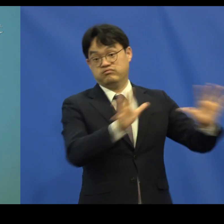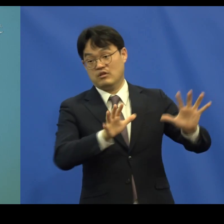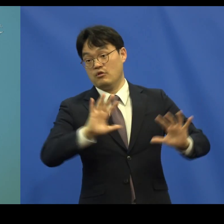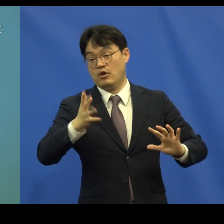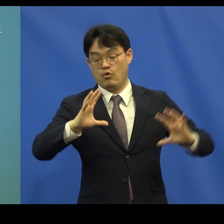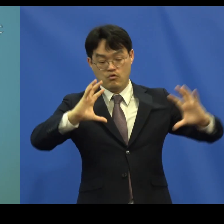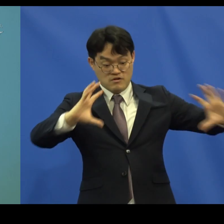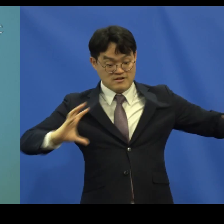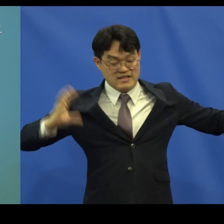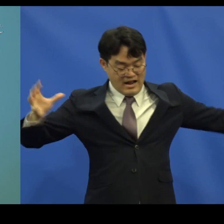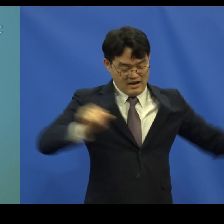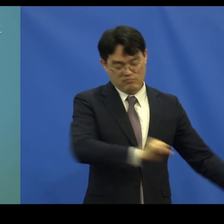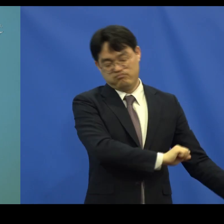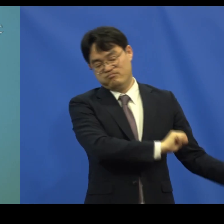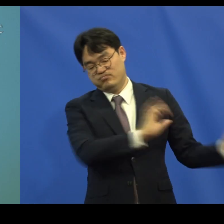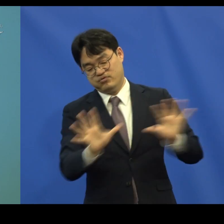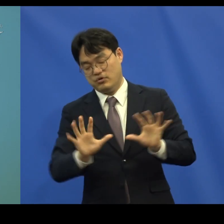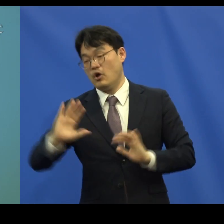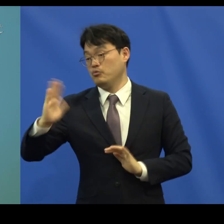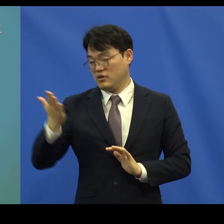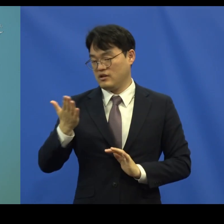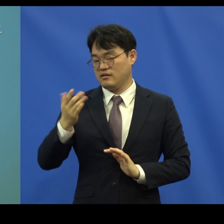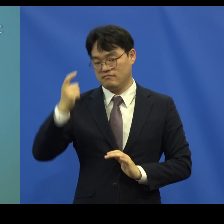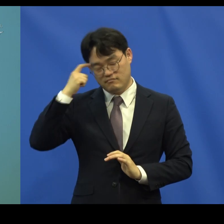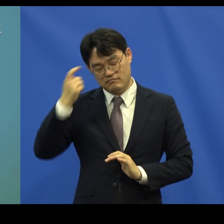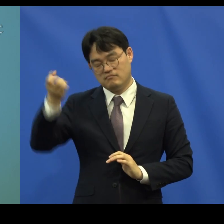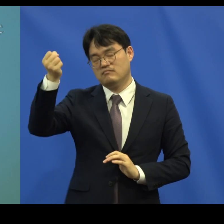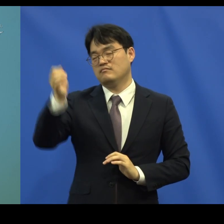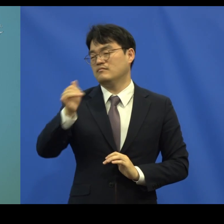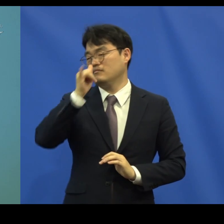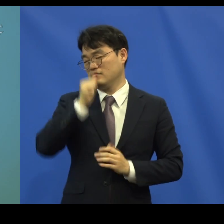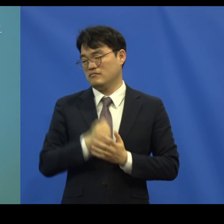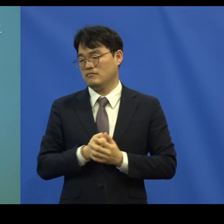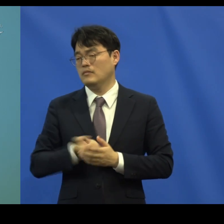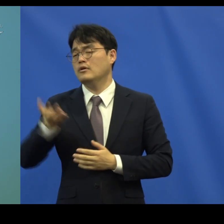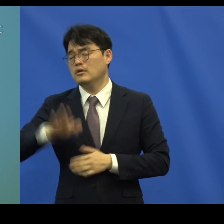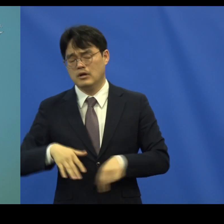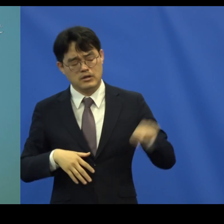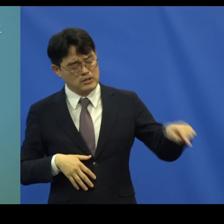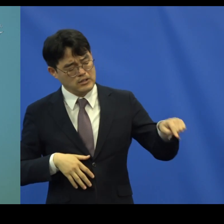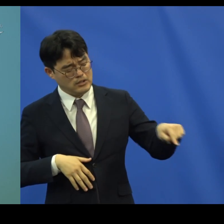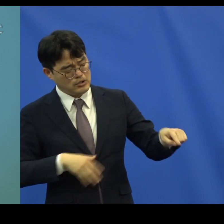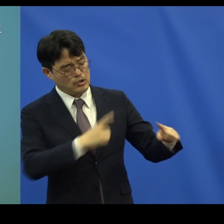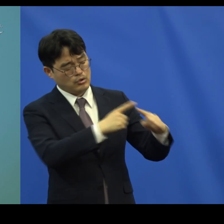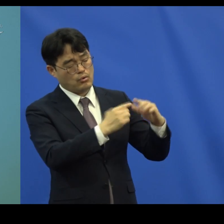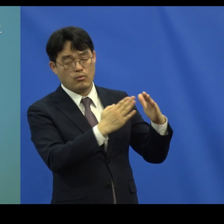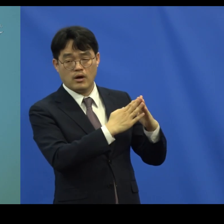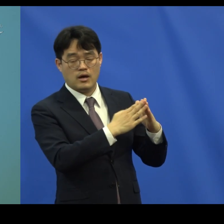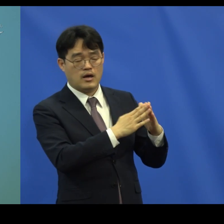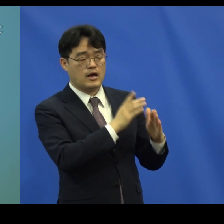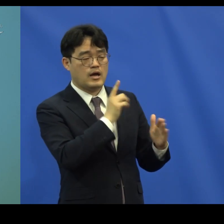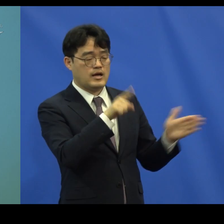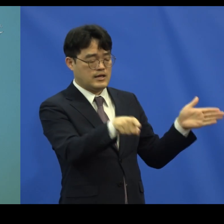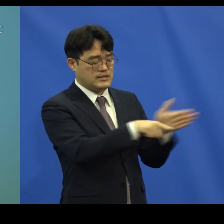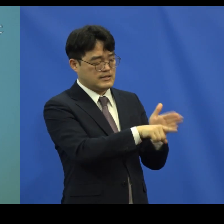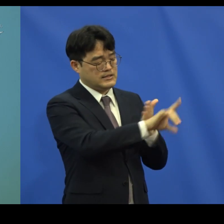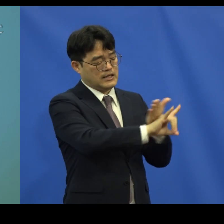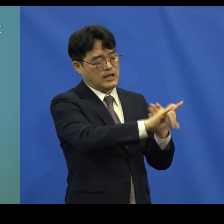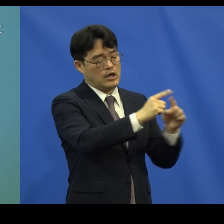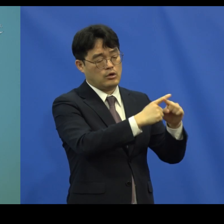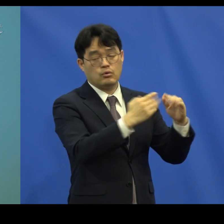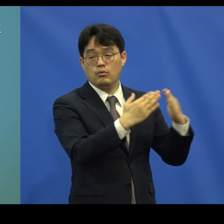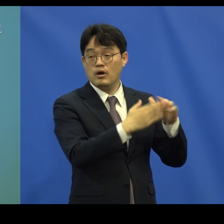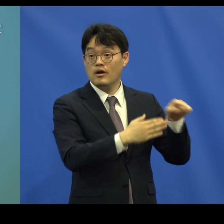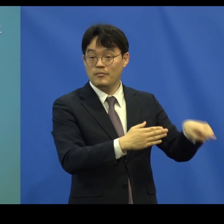살았다는 이름은 가졌다는 거죠. 살았다 하는 이름을 가졌다. 그러나 죽은 자다. 살았다 하는 이름을 가졌다는 것을 뭘